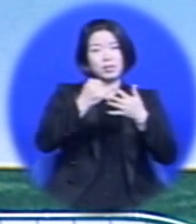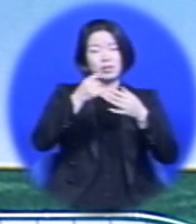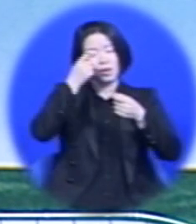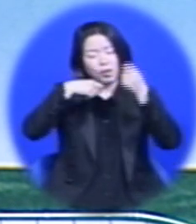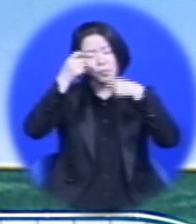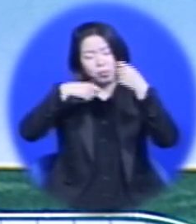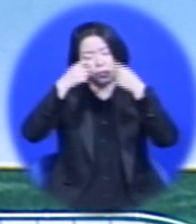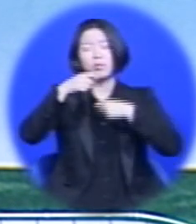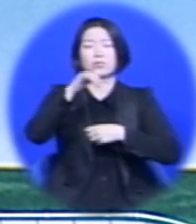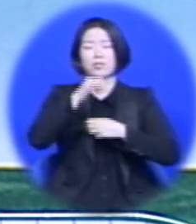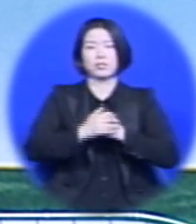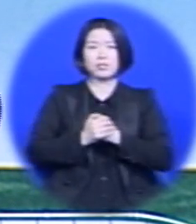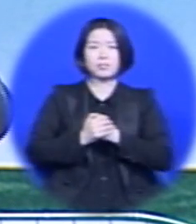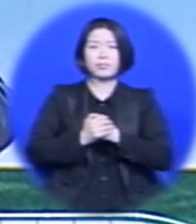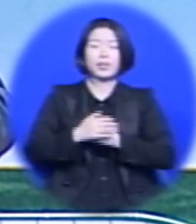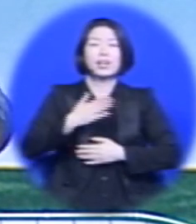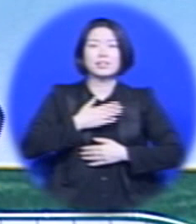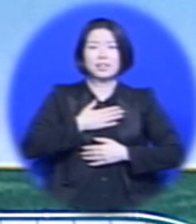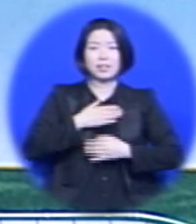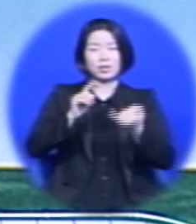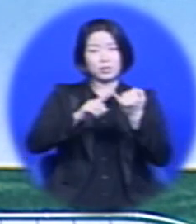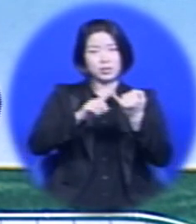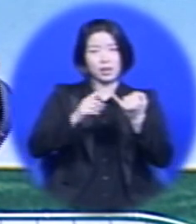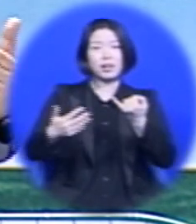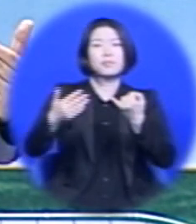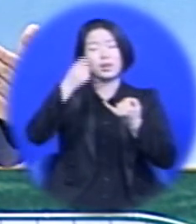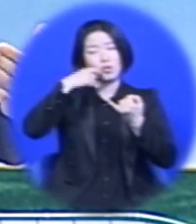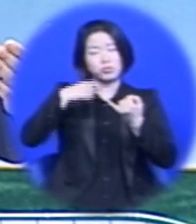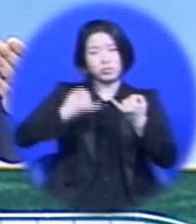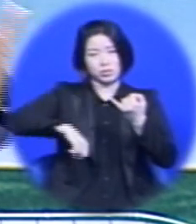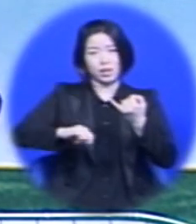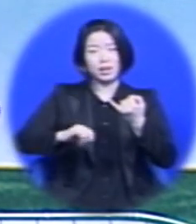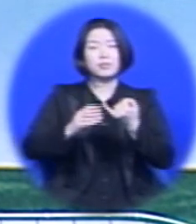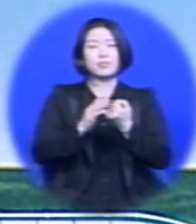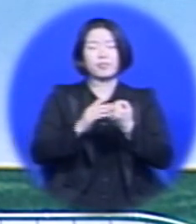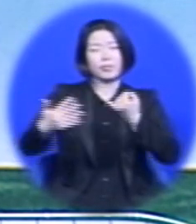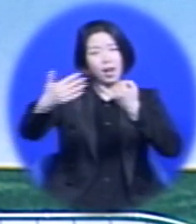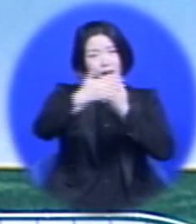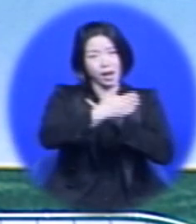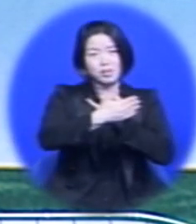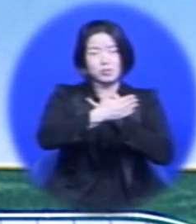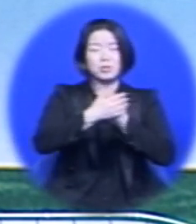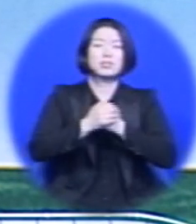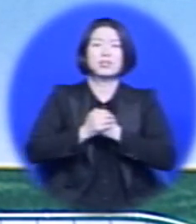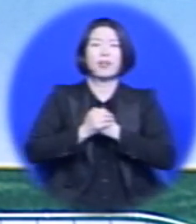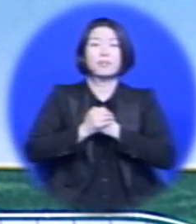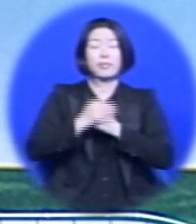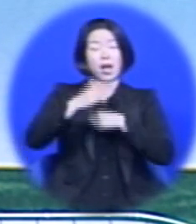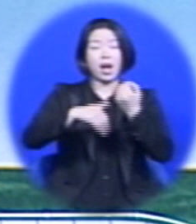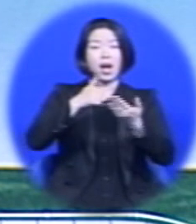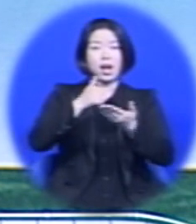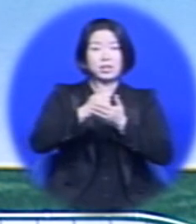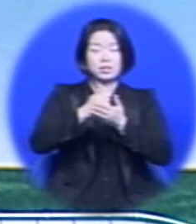우는 겁니다 제가 저희 딸 우는 딸을 끌어 안아주면서 하나님께서